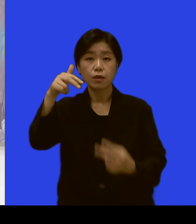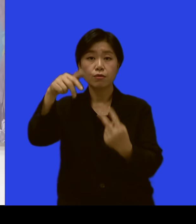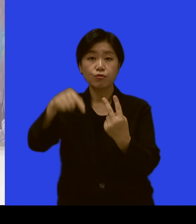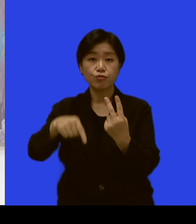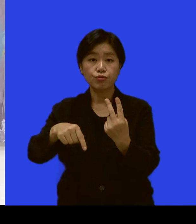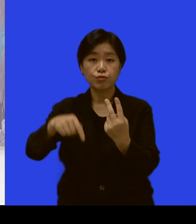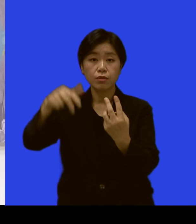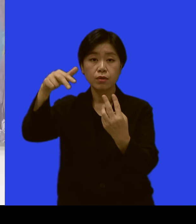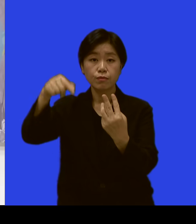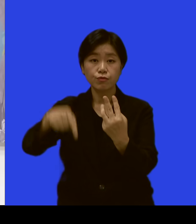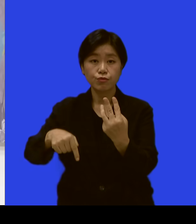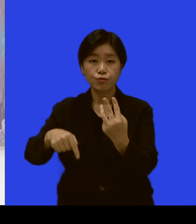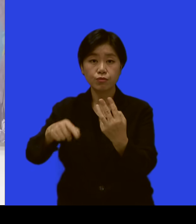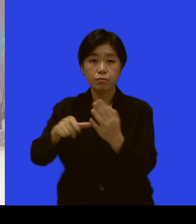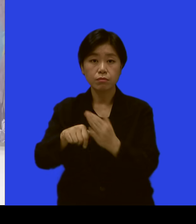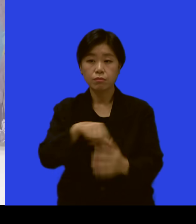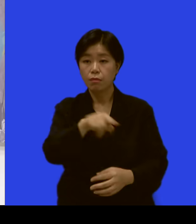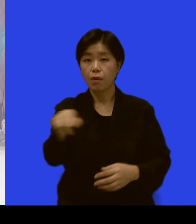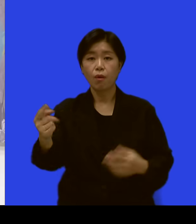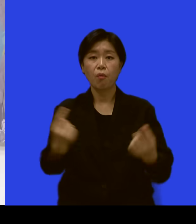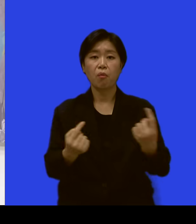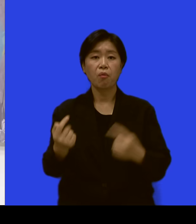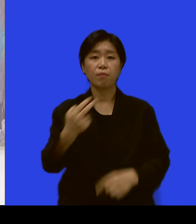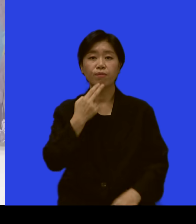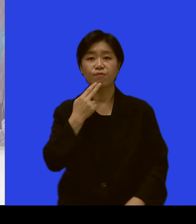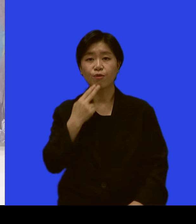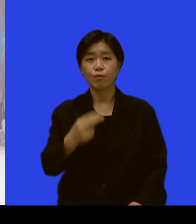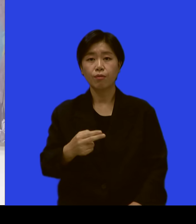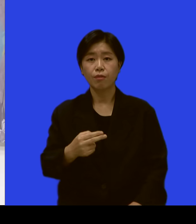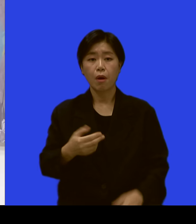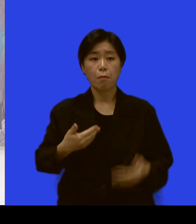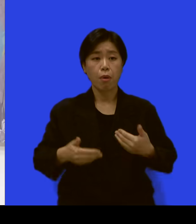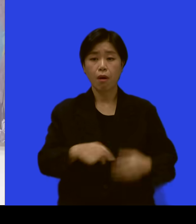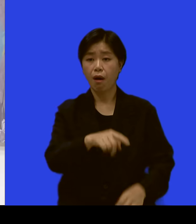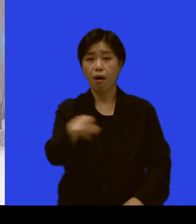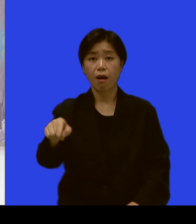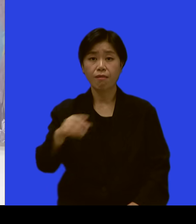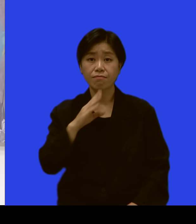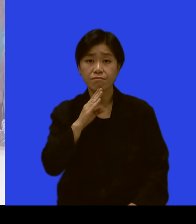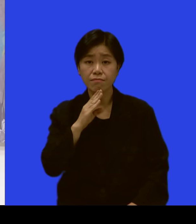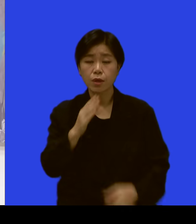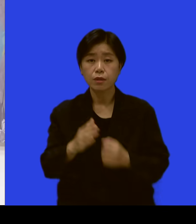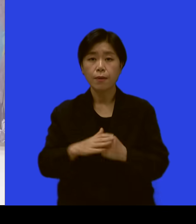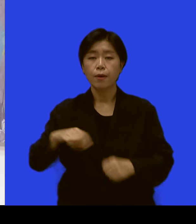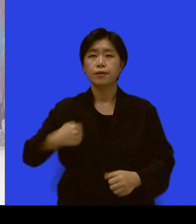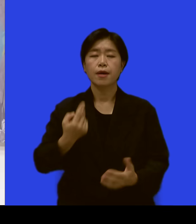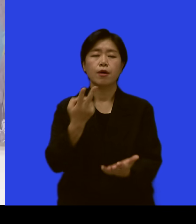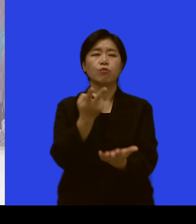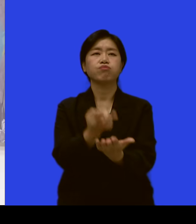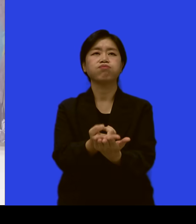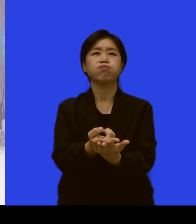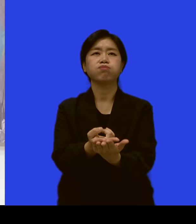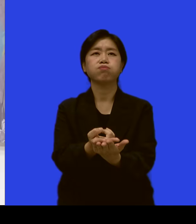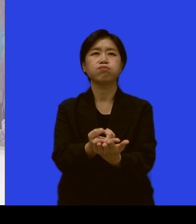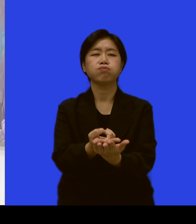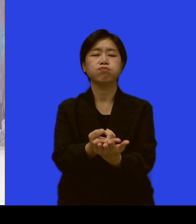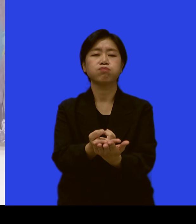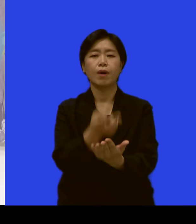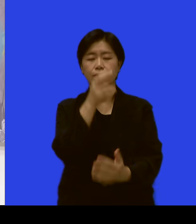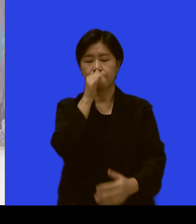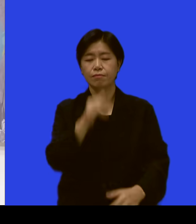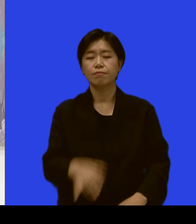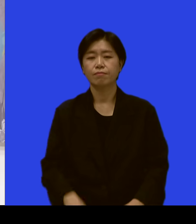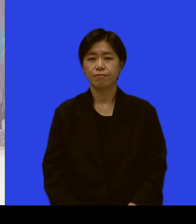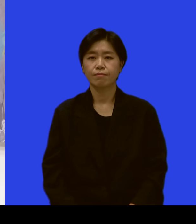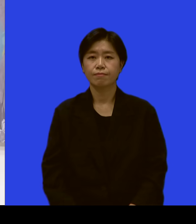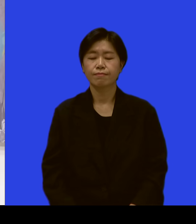됐는데 다들 일이 바쁠 거 아닙니까? 예, 친구들도. 그래서 혼자 오롯이 진짜 딱 그 고등학생이 되고 나서 오롯이